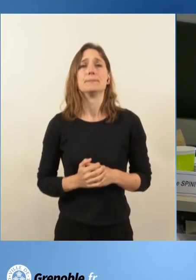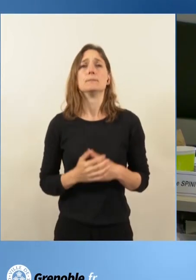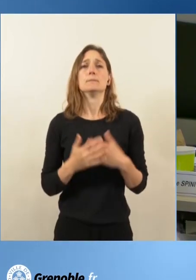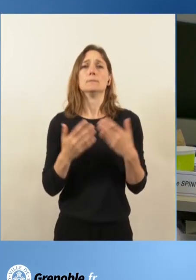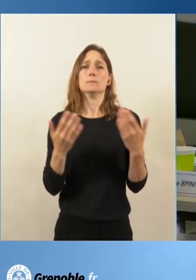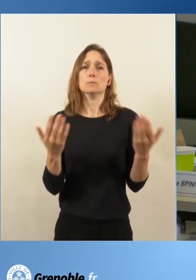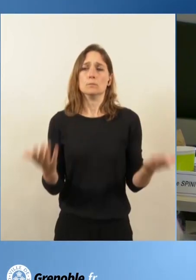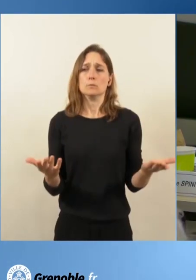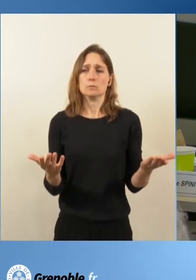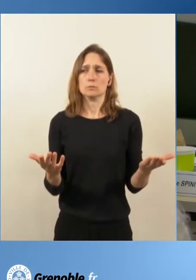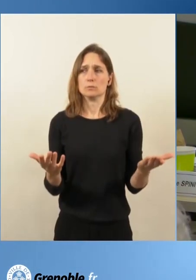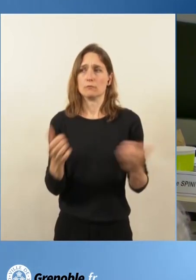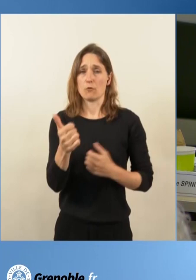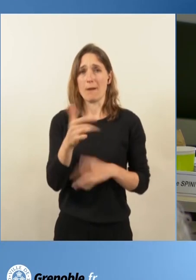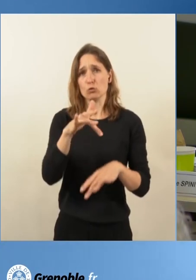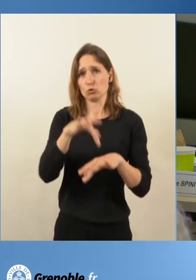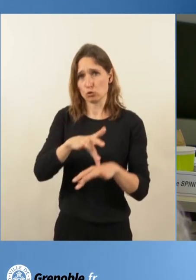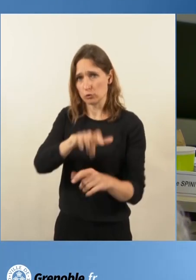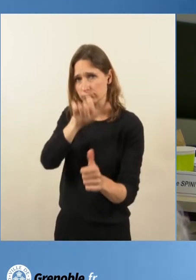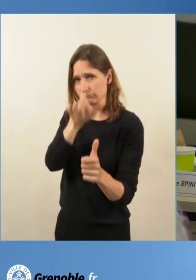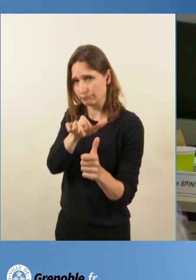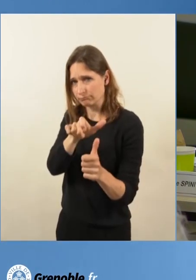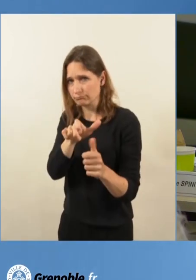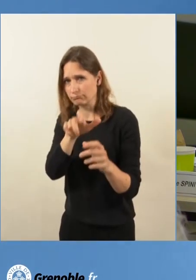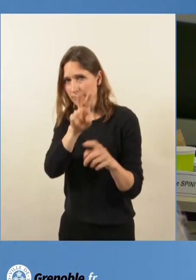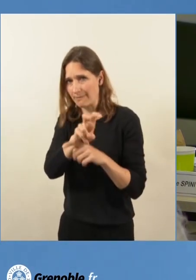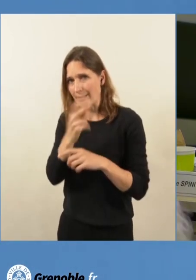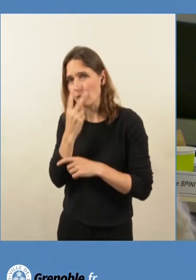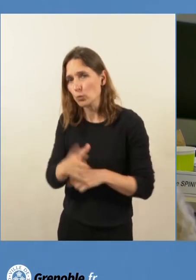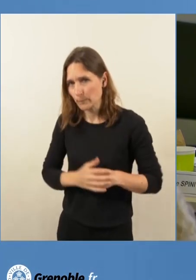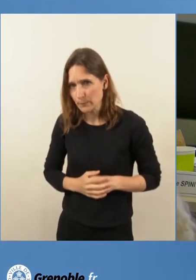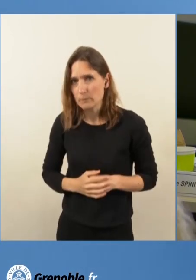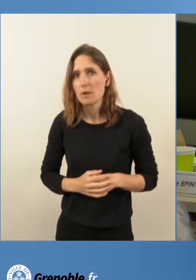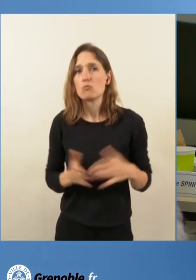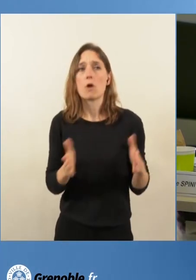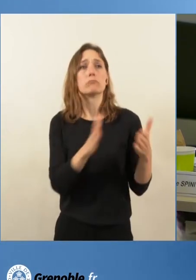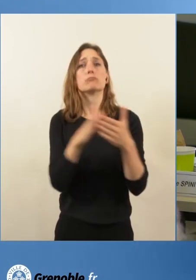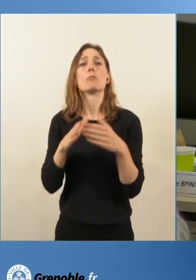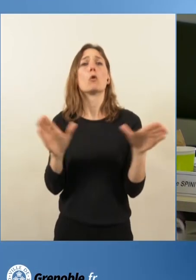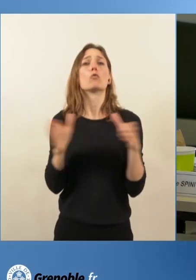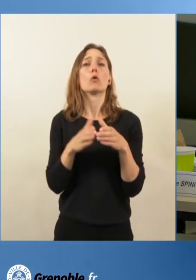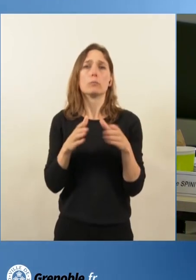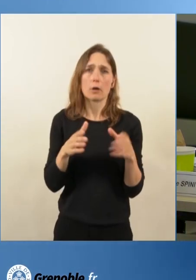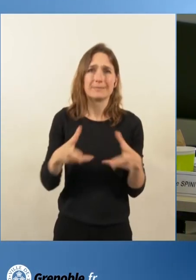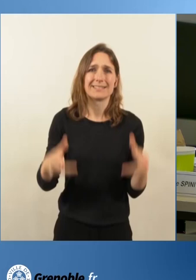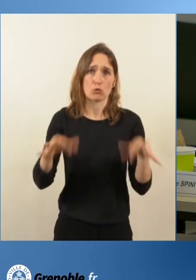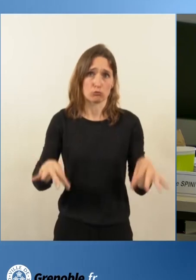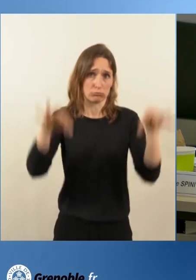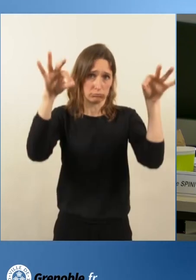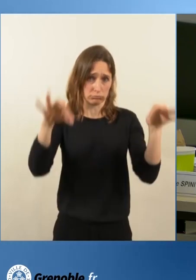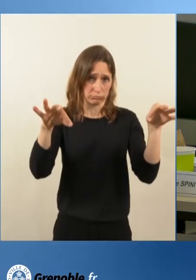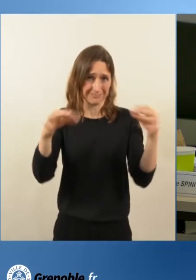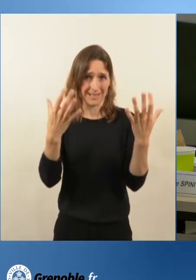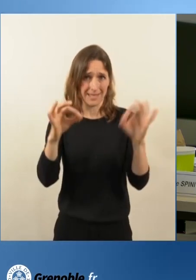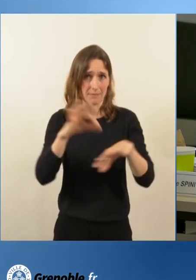le vote sur la délibération c'est notre groupe demande une suspension de science de 10 minutes pour recevoir les pour rencontrer les délégués